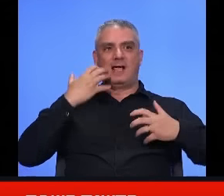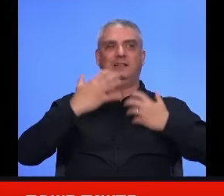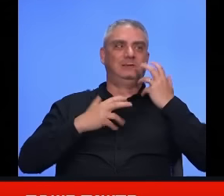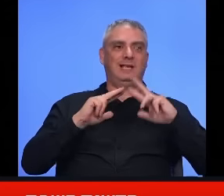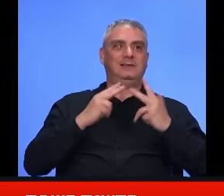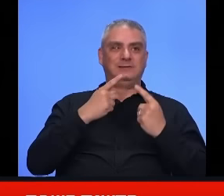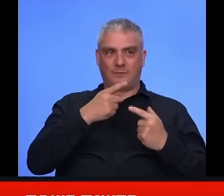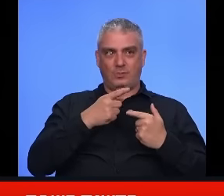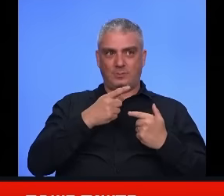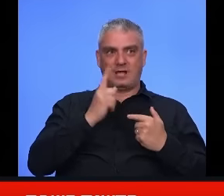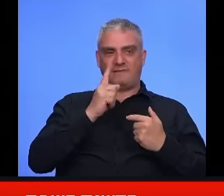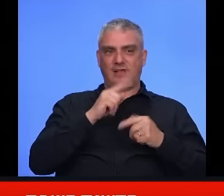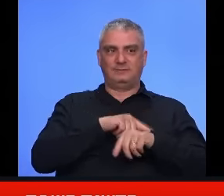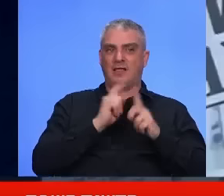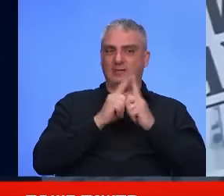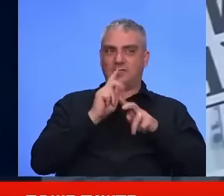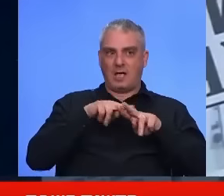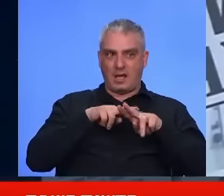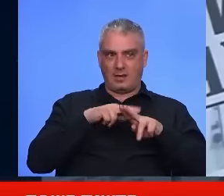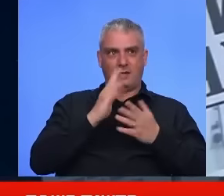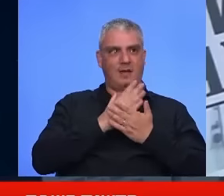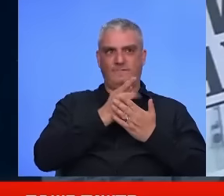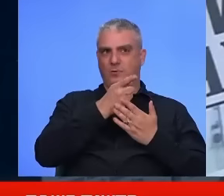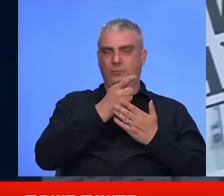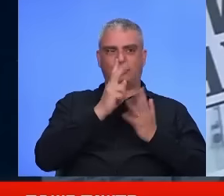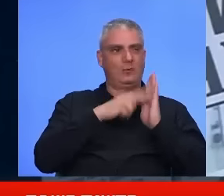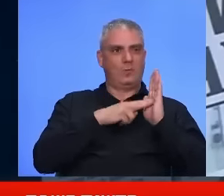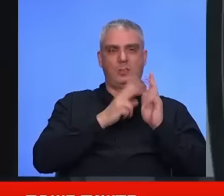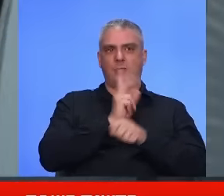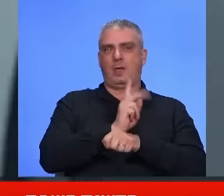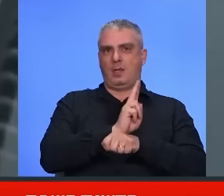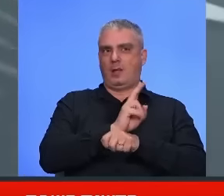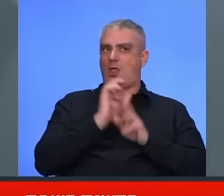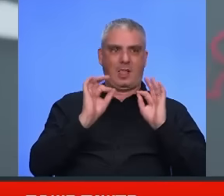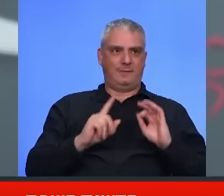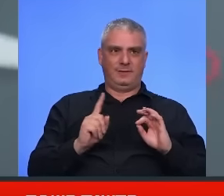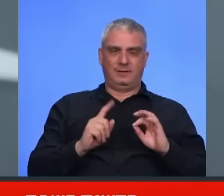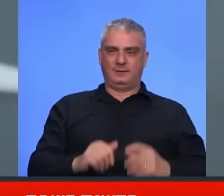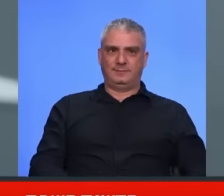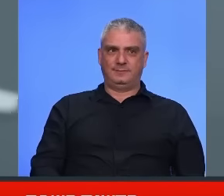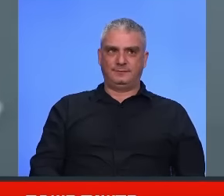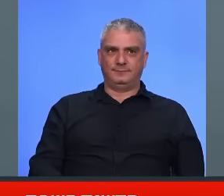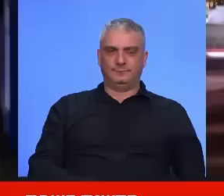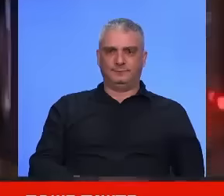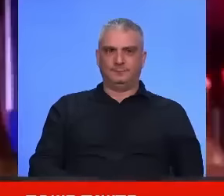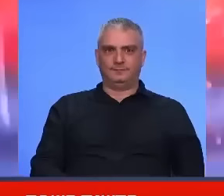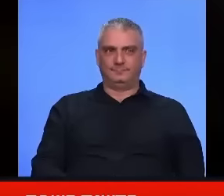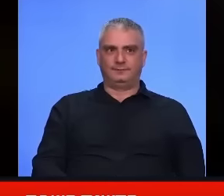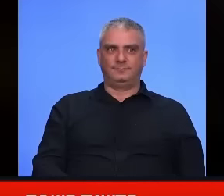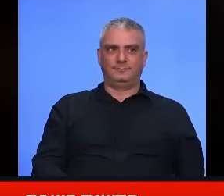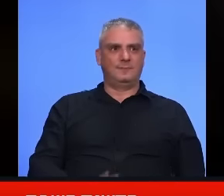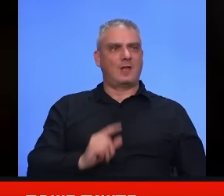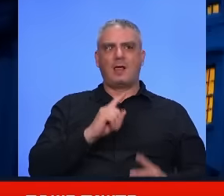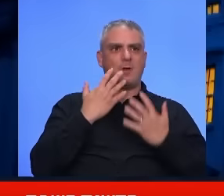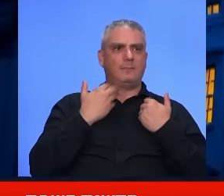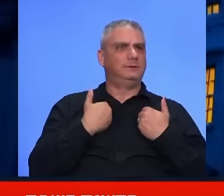הציבורית, אלא שזמן קצר אחר כך קבעו סוכנויות הידיעות שהתמונה בושלה. Coming up on 60 Minutes. Why aren't